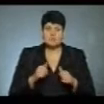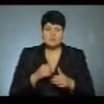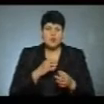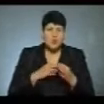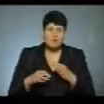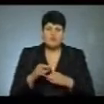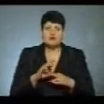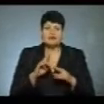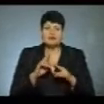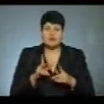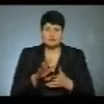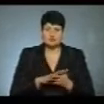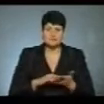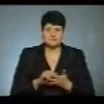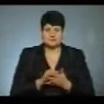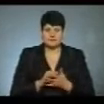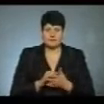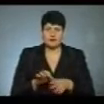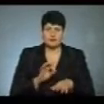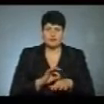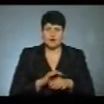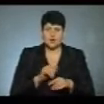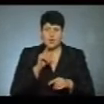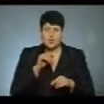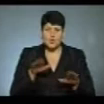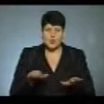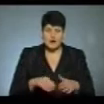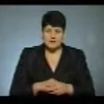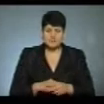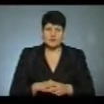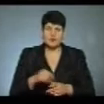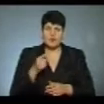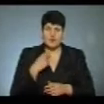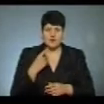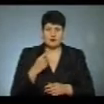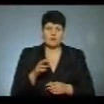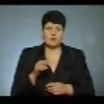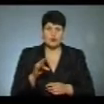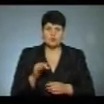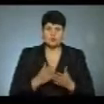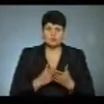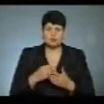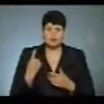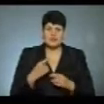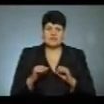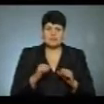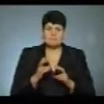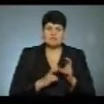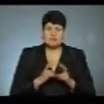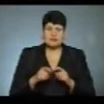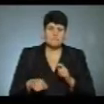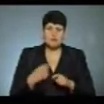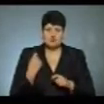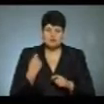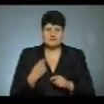як утилізовуватимуть заражених курей. За словами речниці Держпродспоживслужби області Наталії Грисько, керівник підприємства порушив